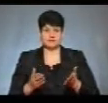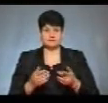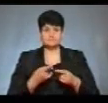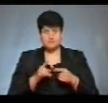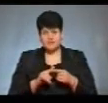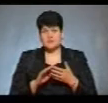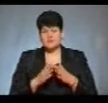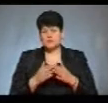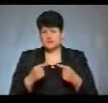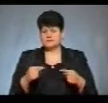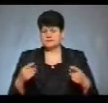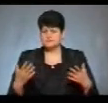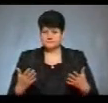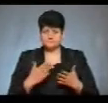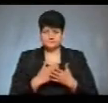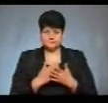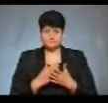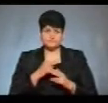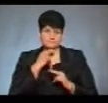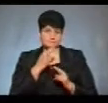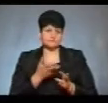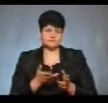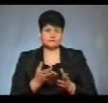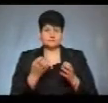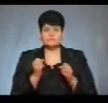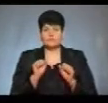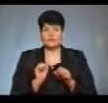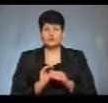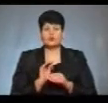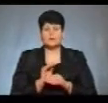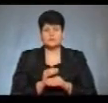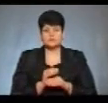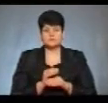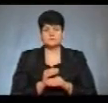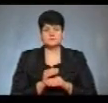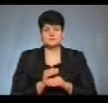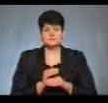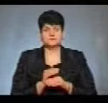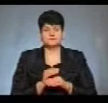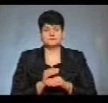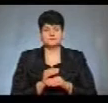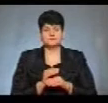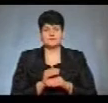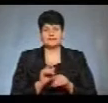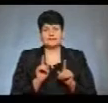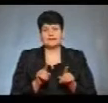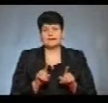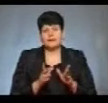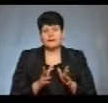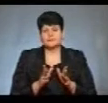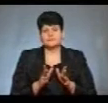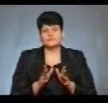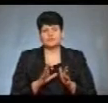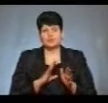це є ситуація. Тому все на це звертаю увагу. Ну і ще можу додати до того, Ну, от, скажімо, таке знакова